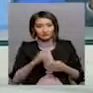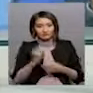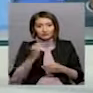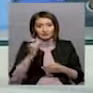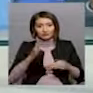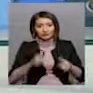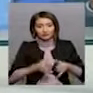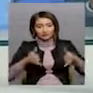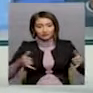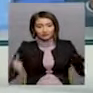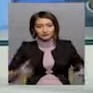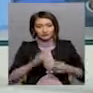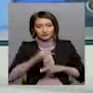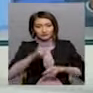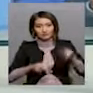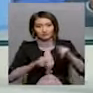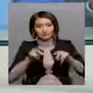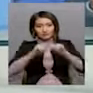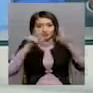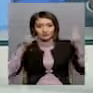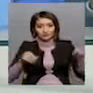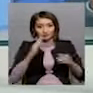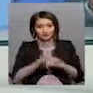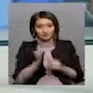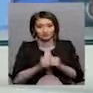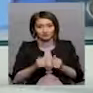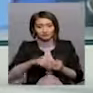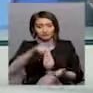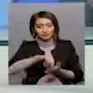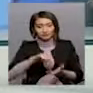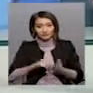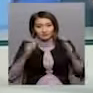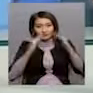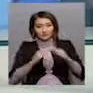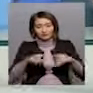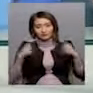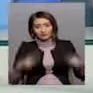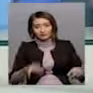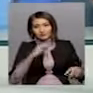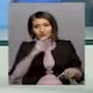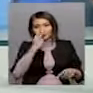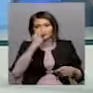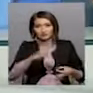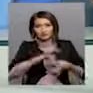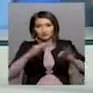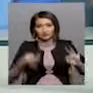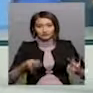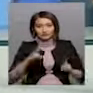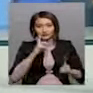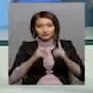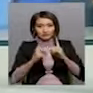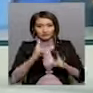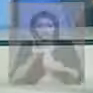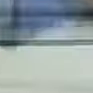увеличены требования на строительство школ с привлечением инвесторов частного сектора. Это и многое другое обсуждалось на заседании актива